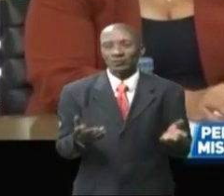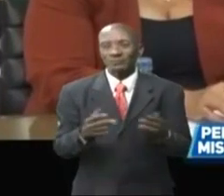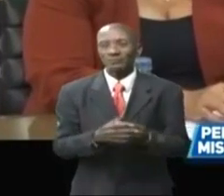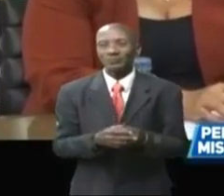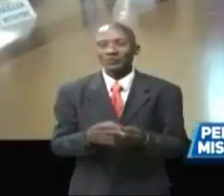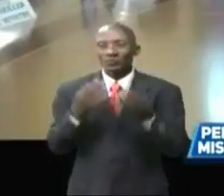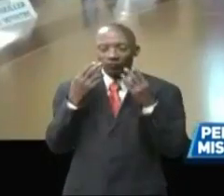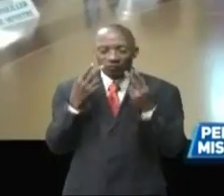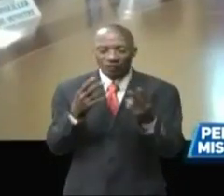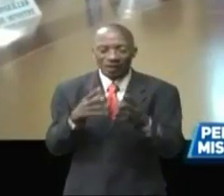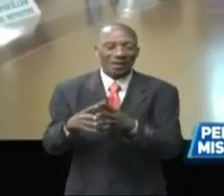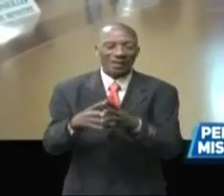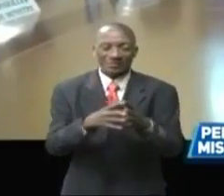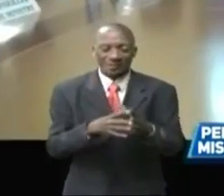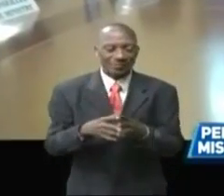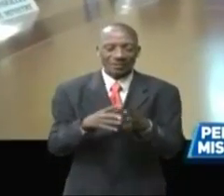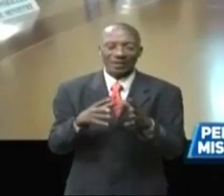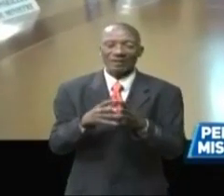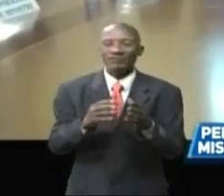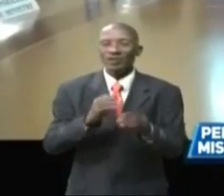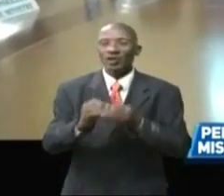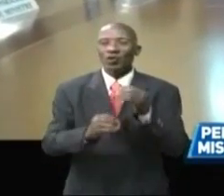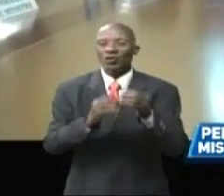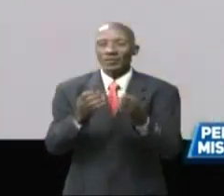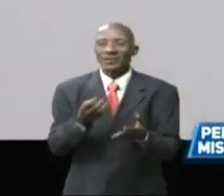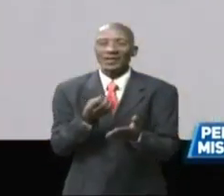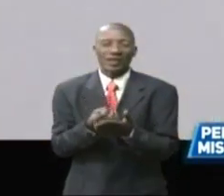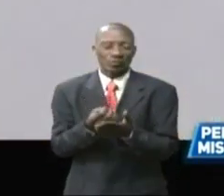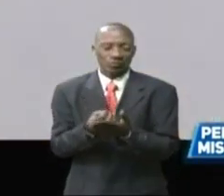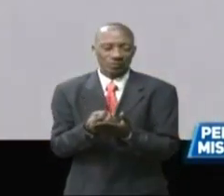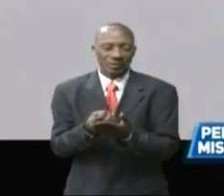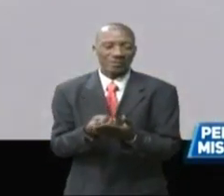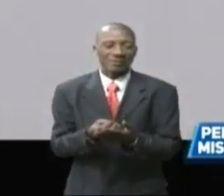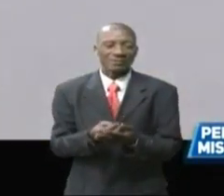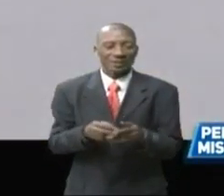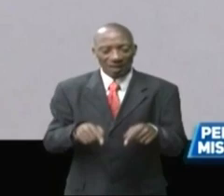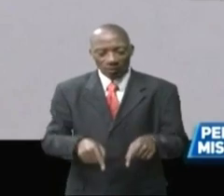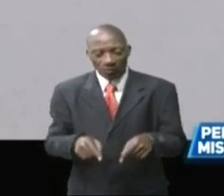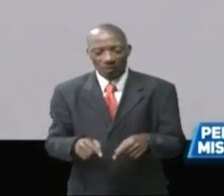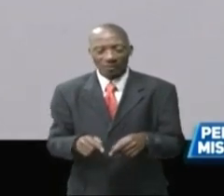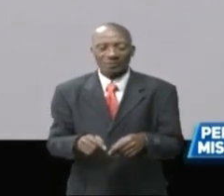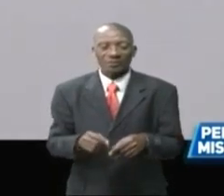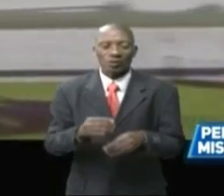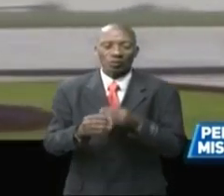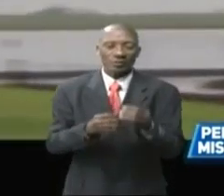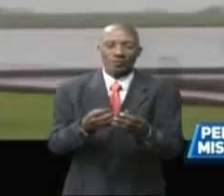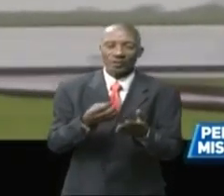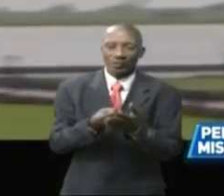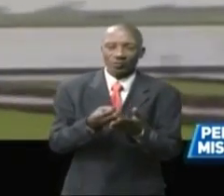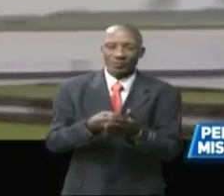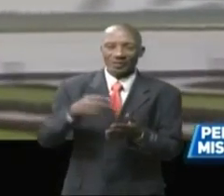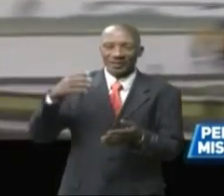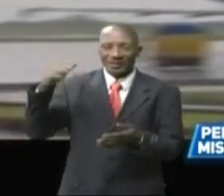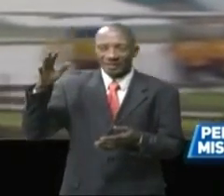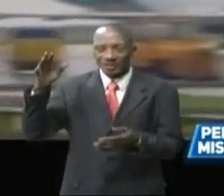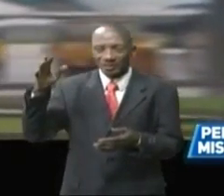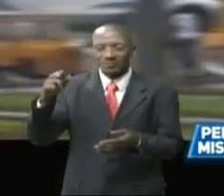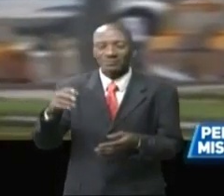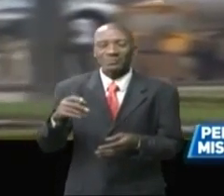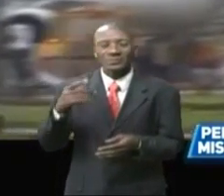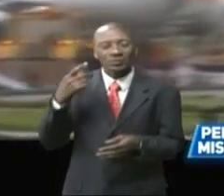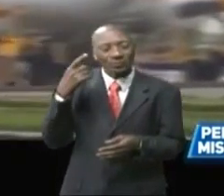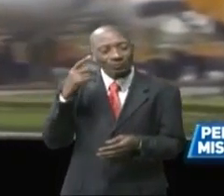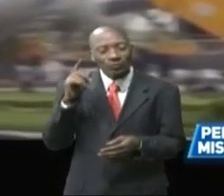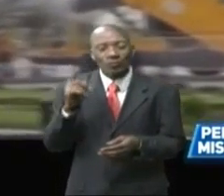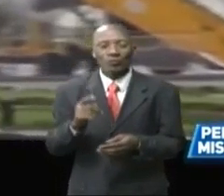ou prévenir les clients en cas d'annulation des vols. Quant à la qualité des avions utilisés dans l'espace aérien congolais, ils